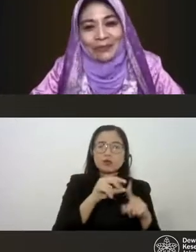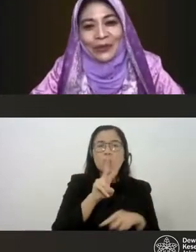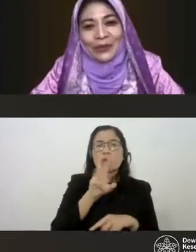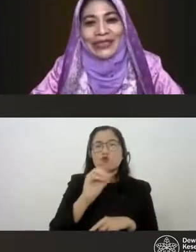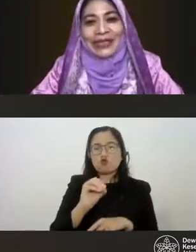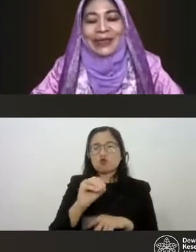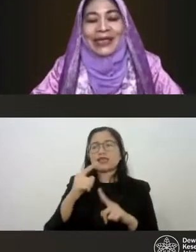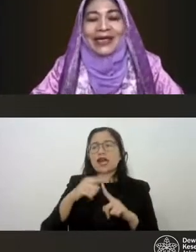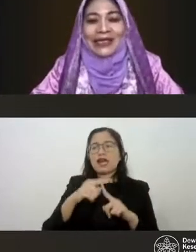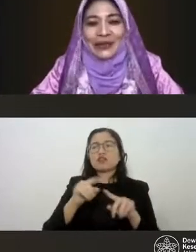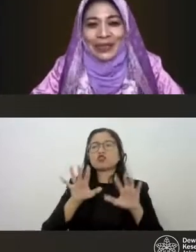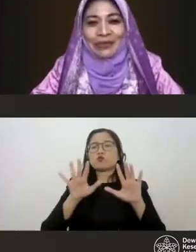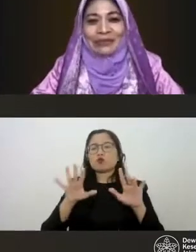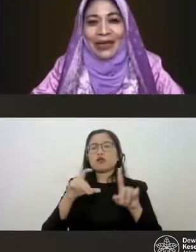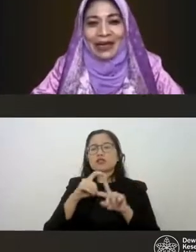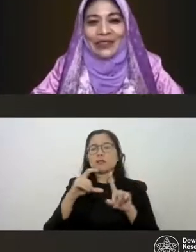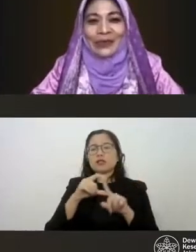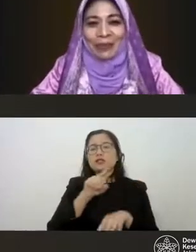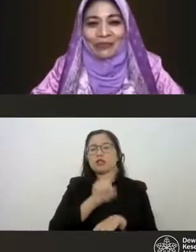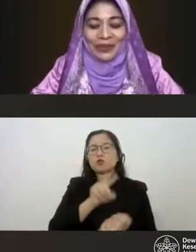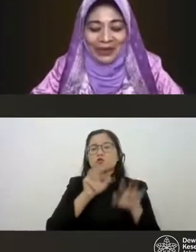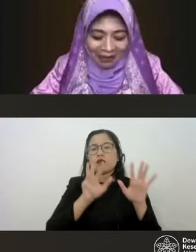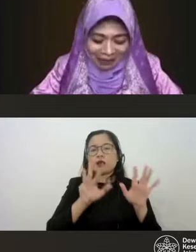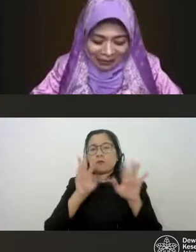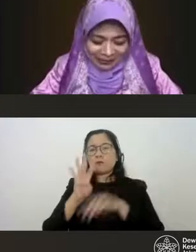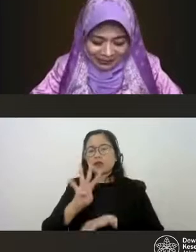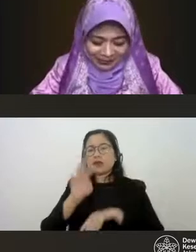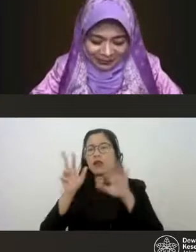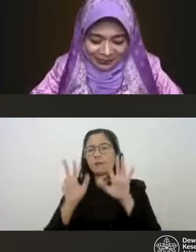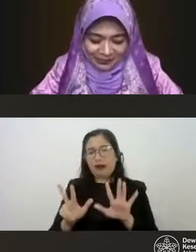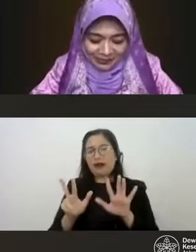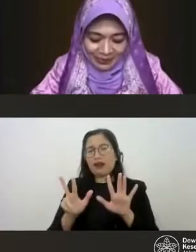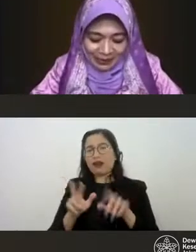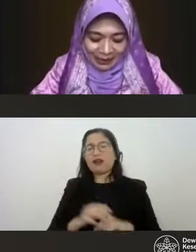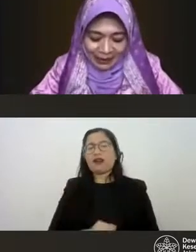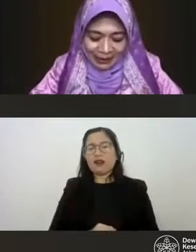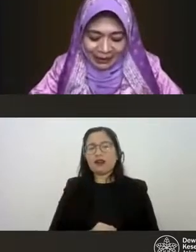tanggal 10 Desember tahun 1948.